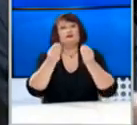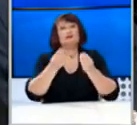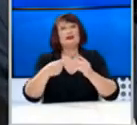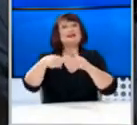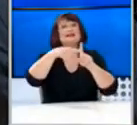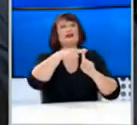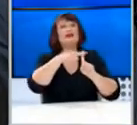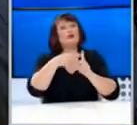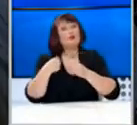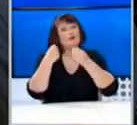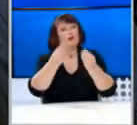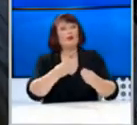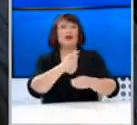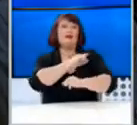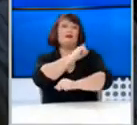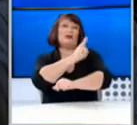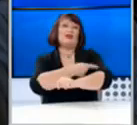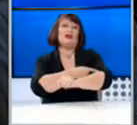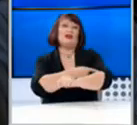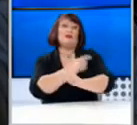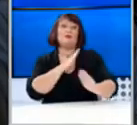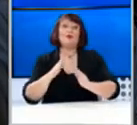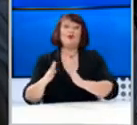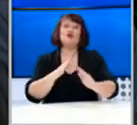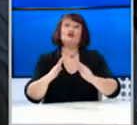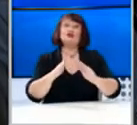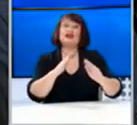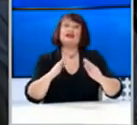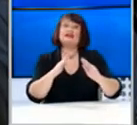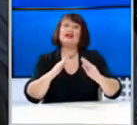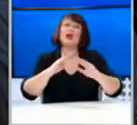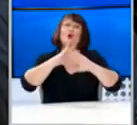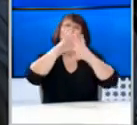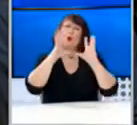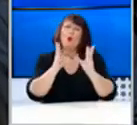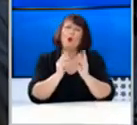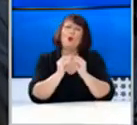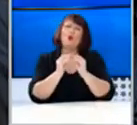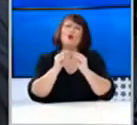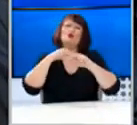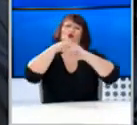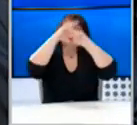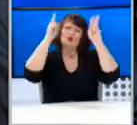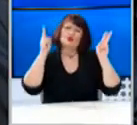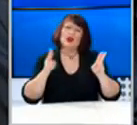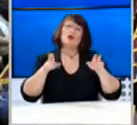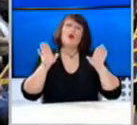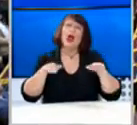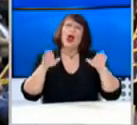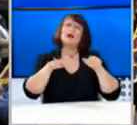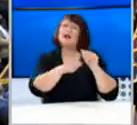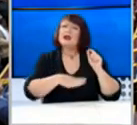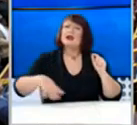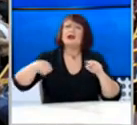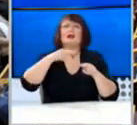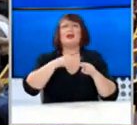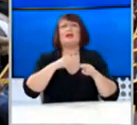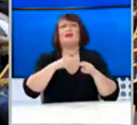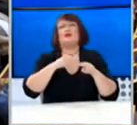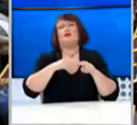Ζωπιού Σταυρού, προστασίες των Τιμίων επουρανίων δυνάμεων ασαμάτων, και σίες του Τιμίου Δόξου,